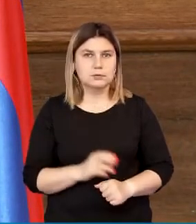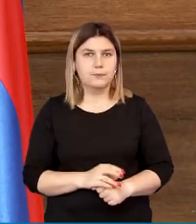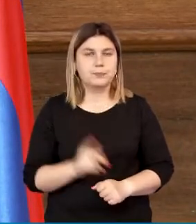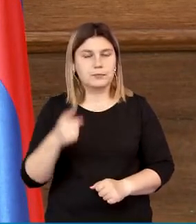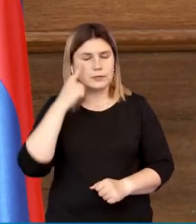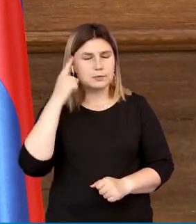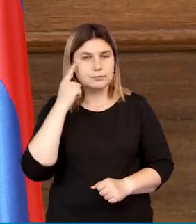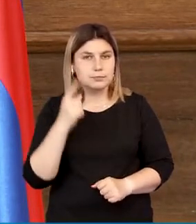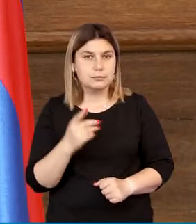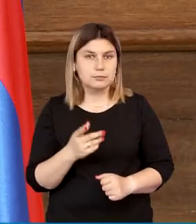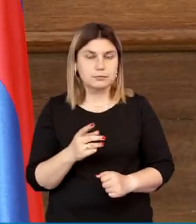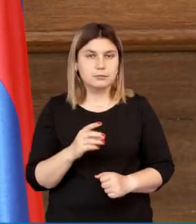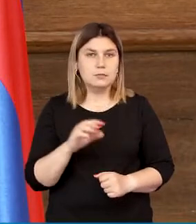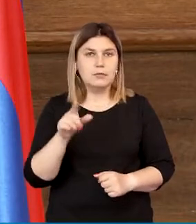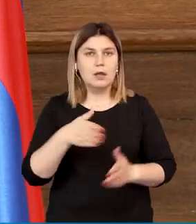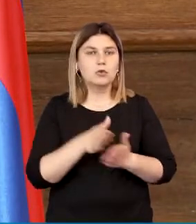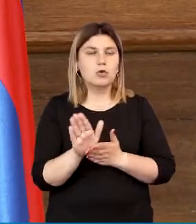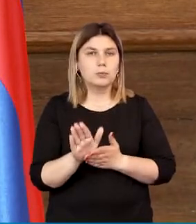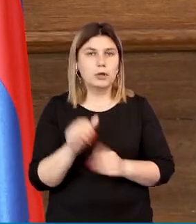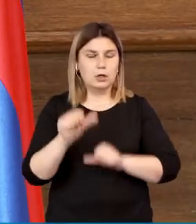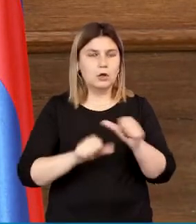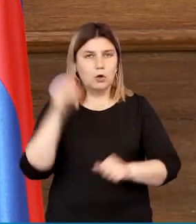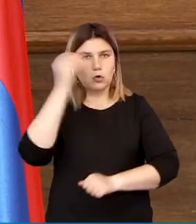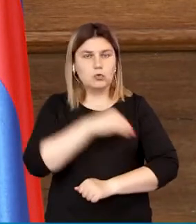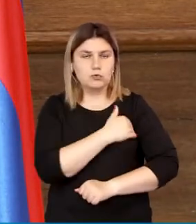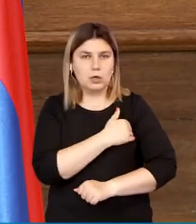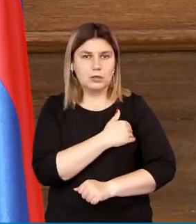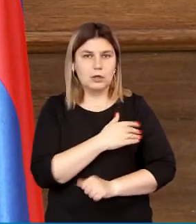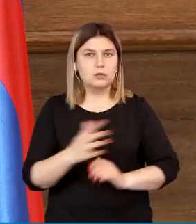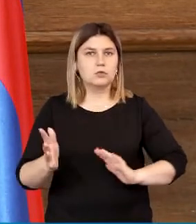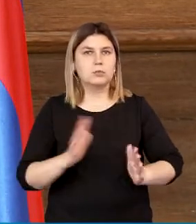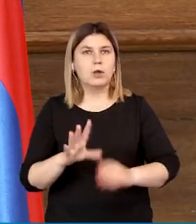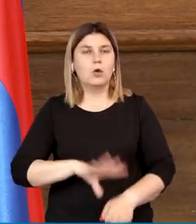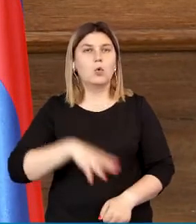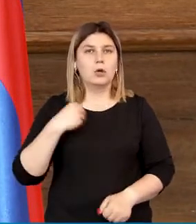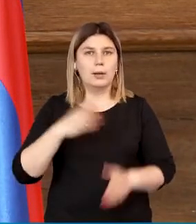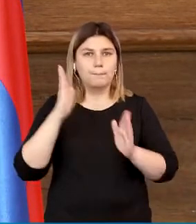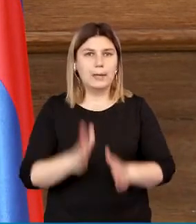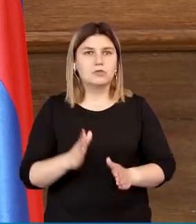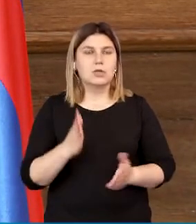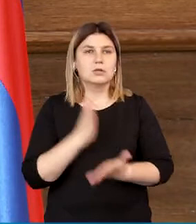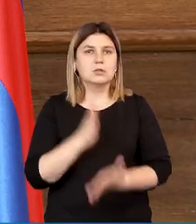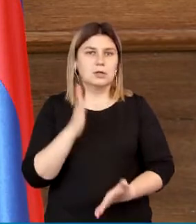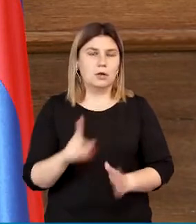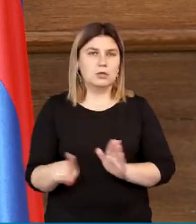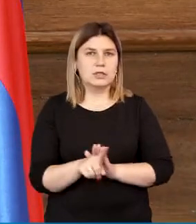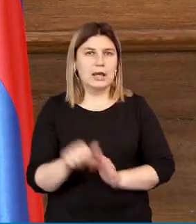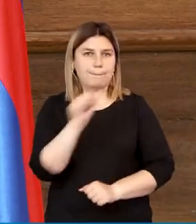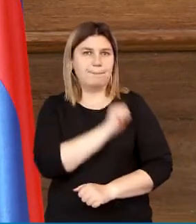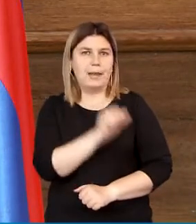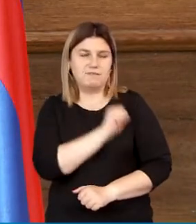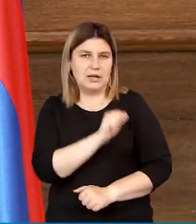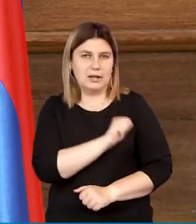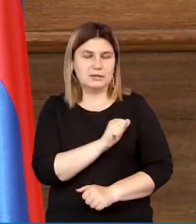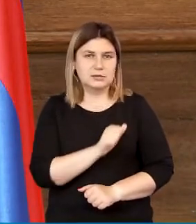Przypomnę, że to rozpoczęcie roku szkolnego w sposób taki bardziej uroczysty będzie tylko dla klas pierwszych,